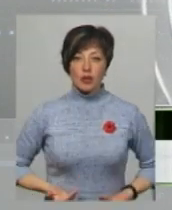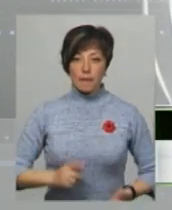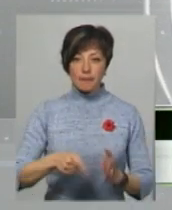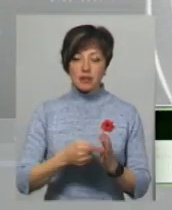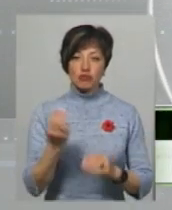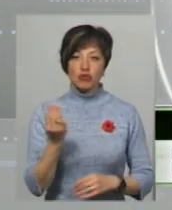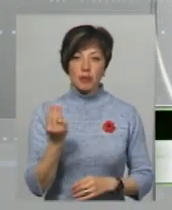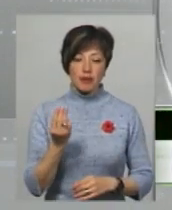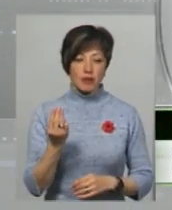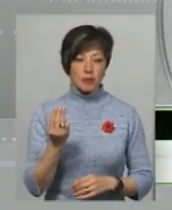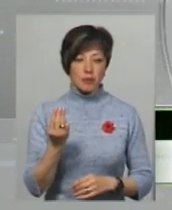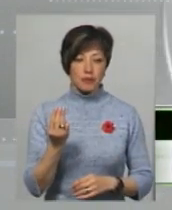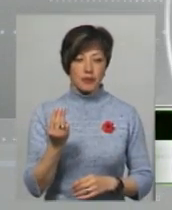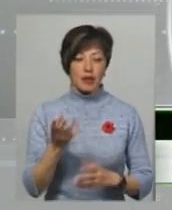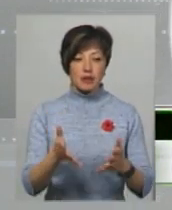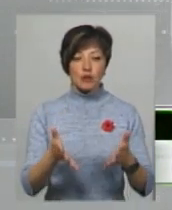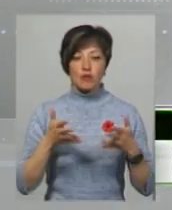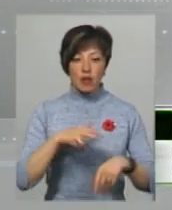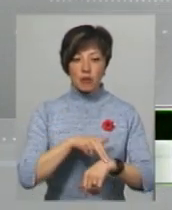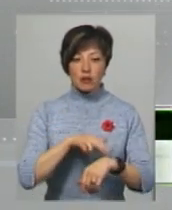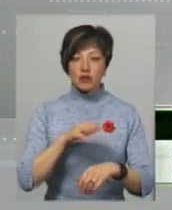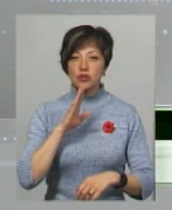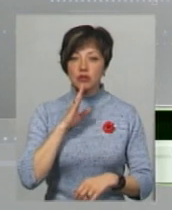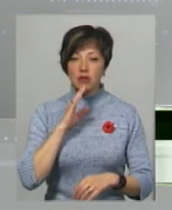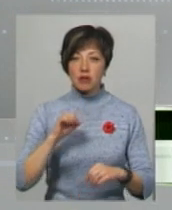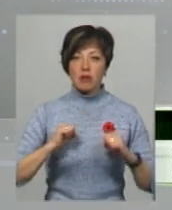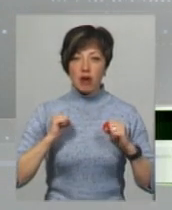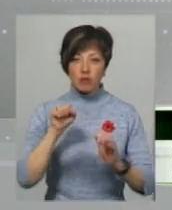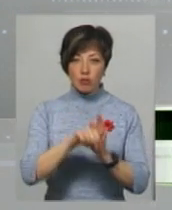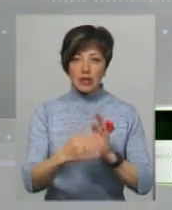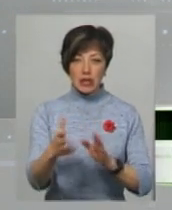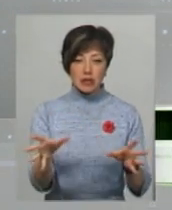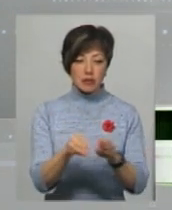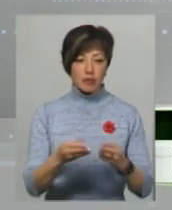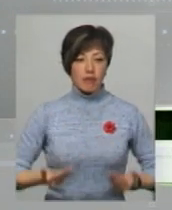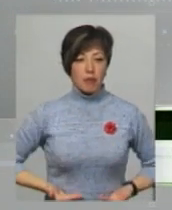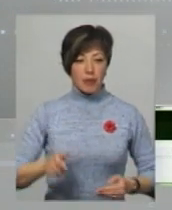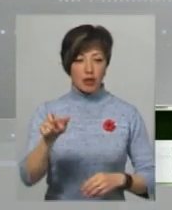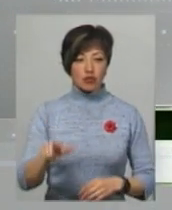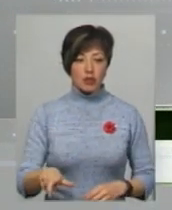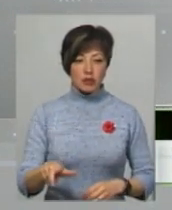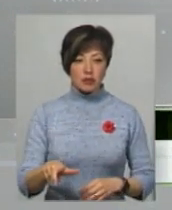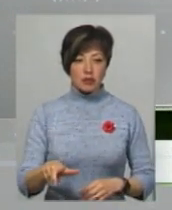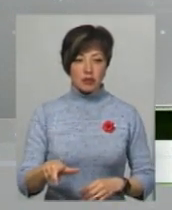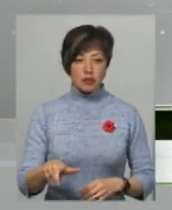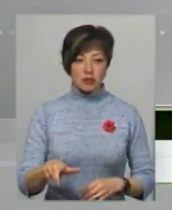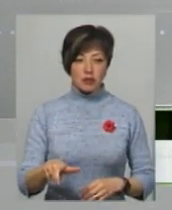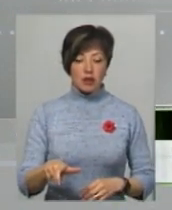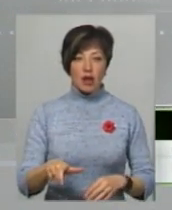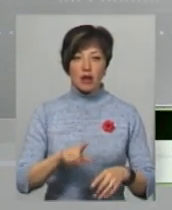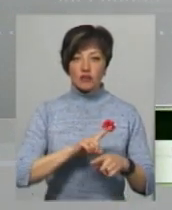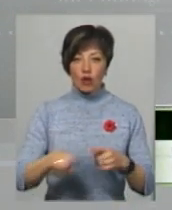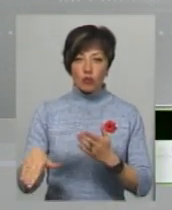Шепетівки. Як з'ясували правоохоронці, жінці намагалися окрутити віку її співмешканці. До лікарні карета швидкої